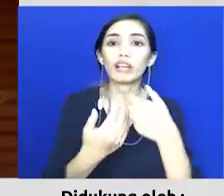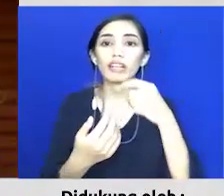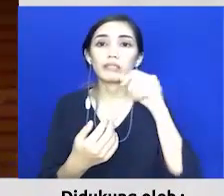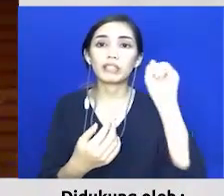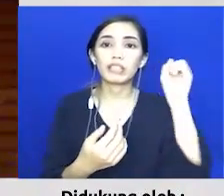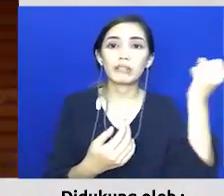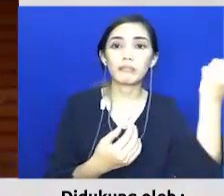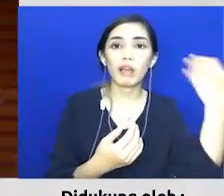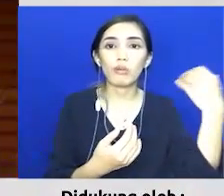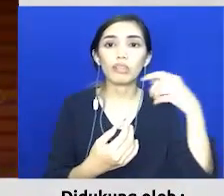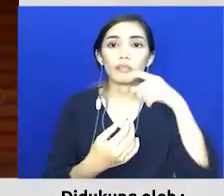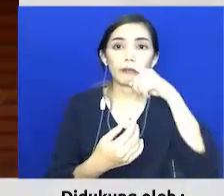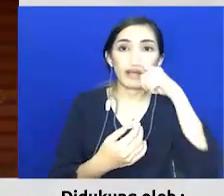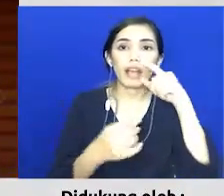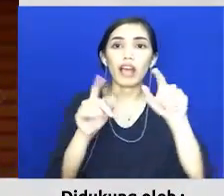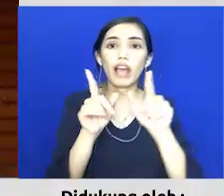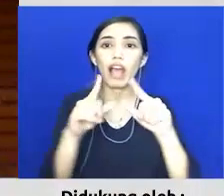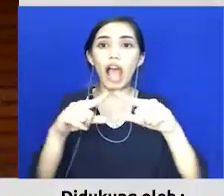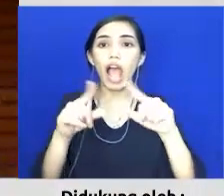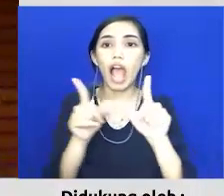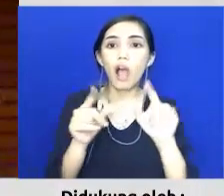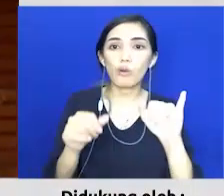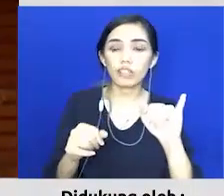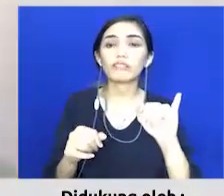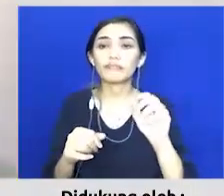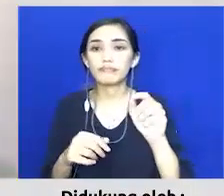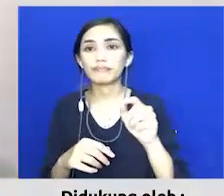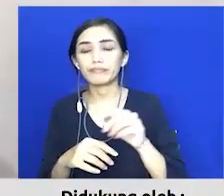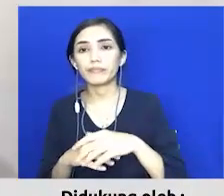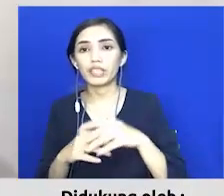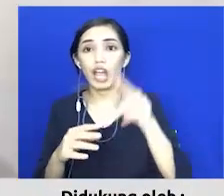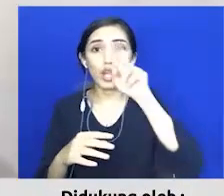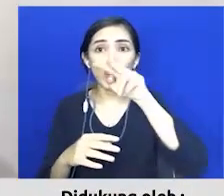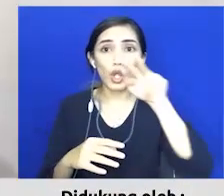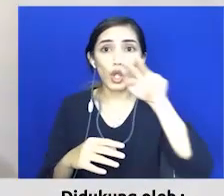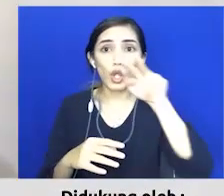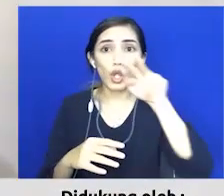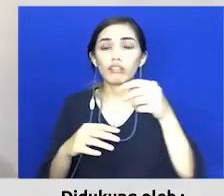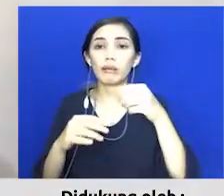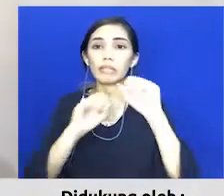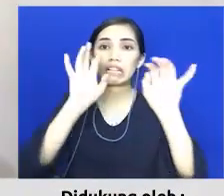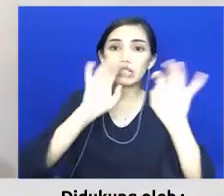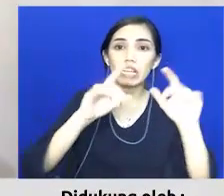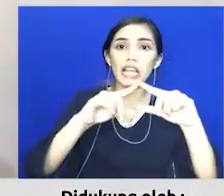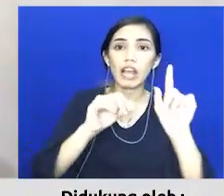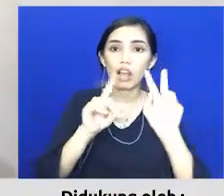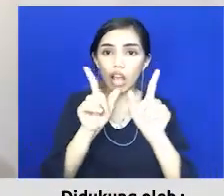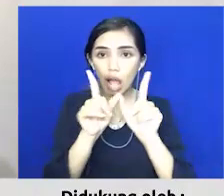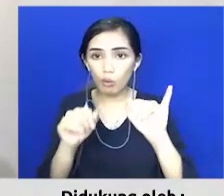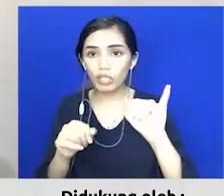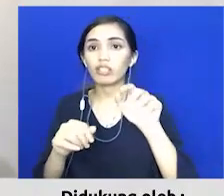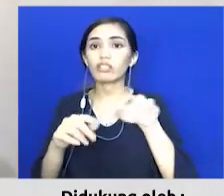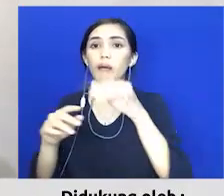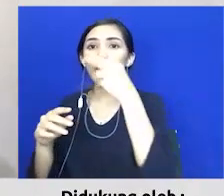secara konsisten kita lihat Pak Usmar Ismail tidak akan pernah mau mengkonfirmasi kekuasaan. Orang-orang yang punya kekuasaan itu